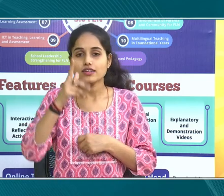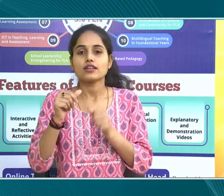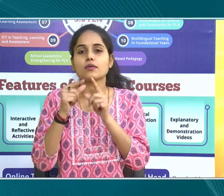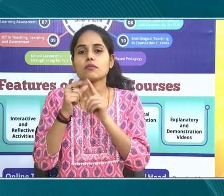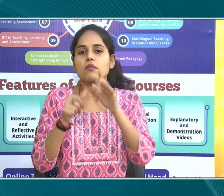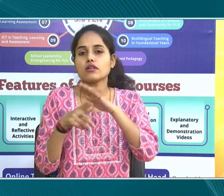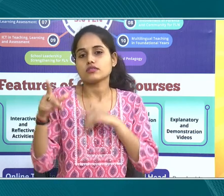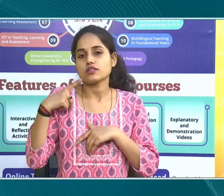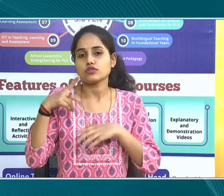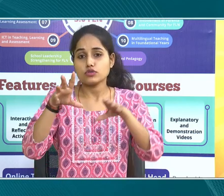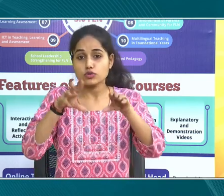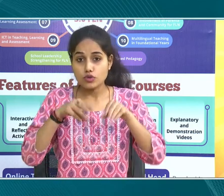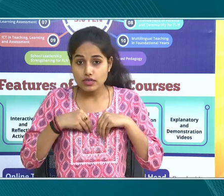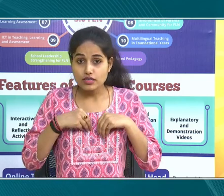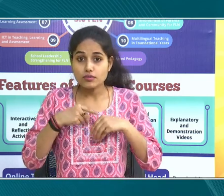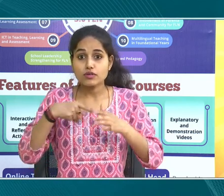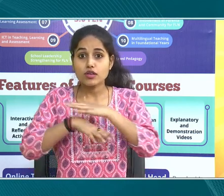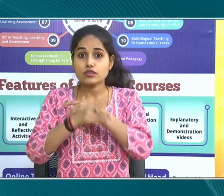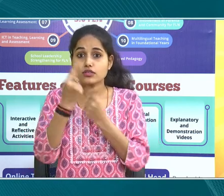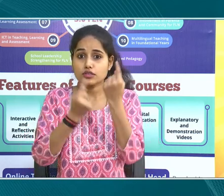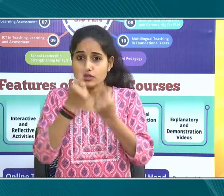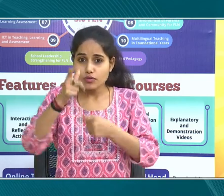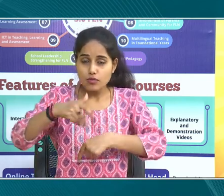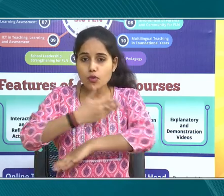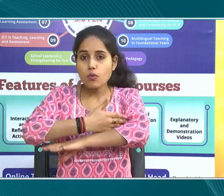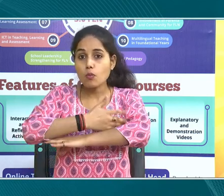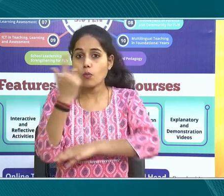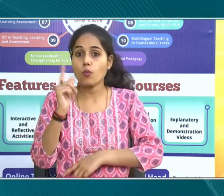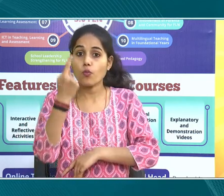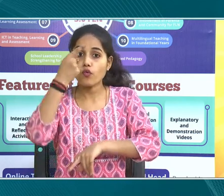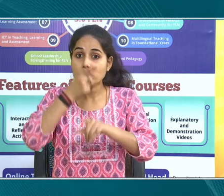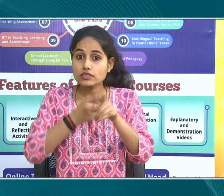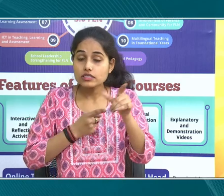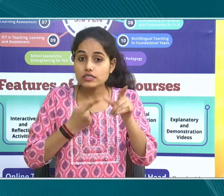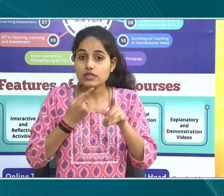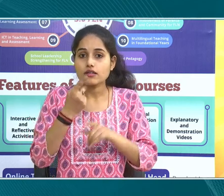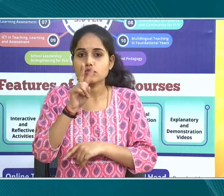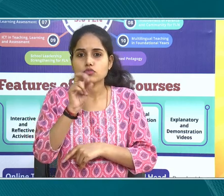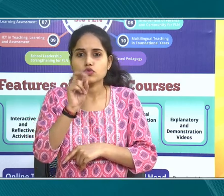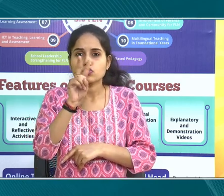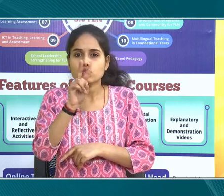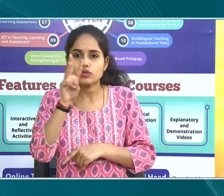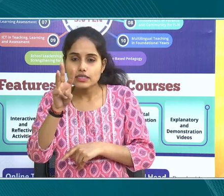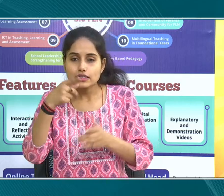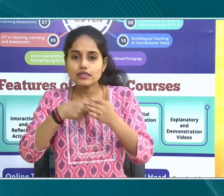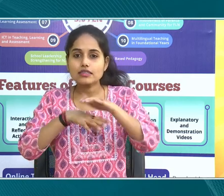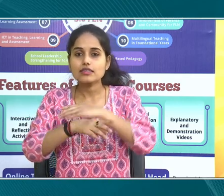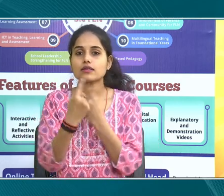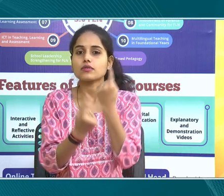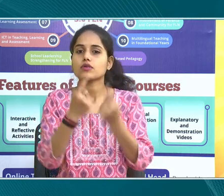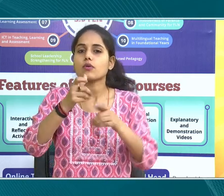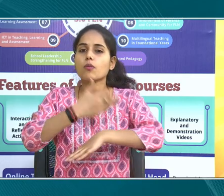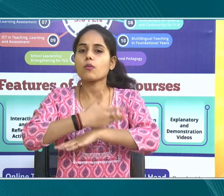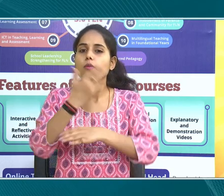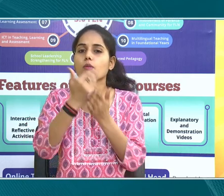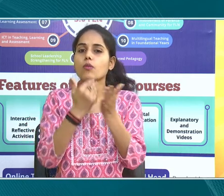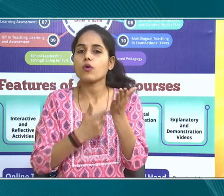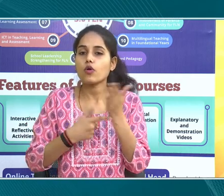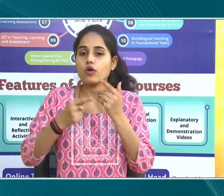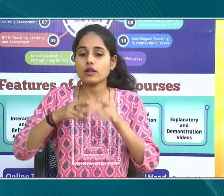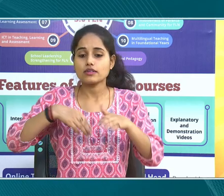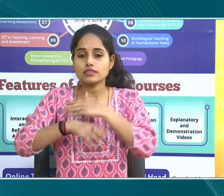प्रेसीडेंसी और सबमिट इन डी कंट्री फॉर द फर्स्ट टाइम इन 2023 एनीमेशन